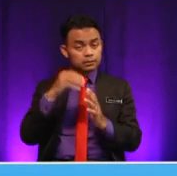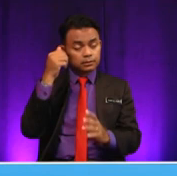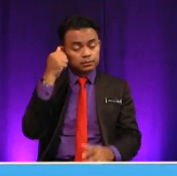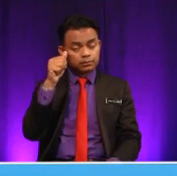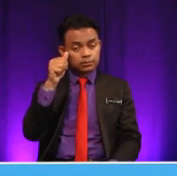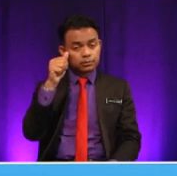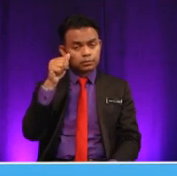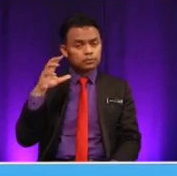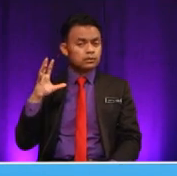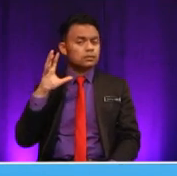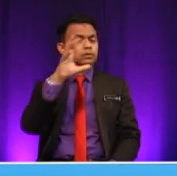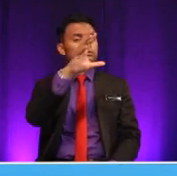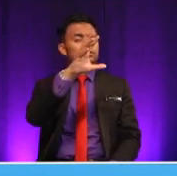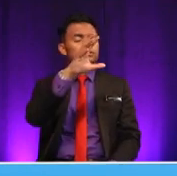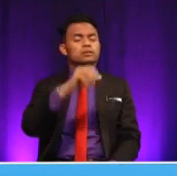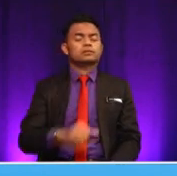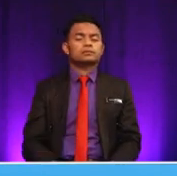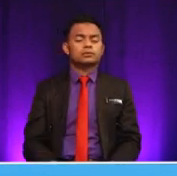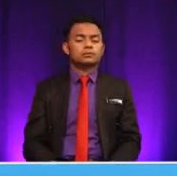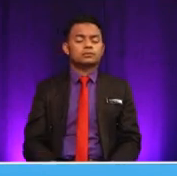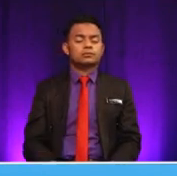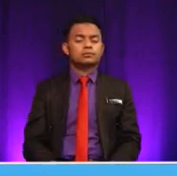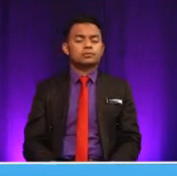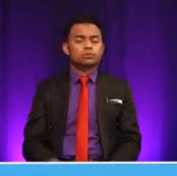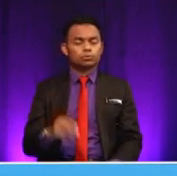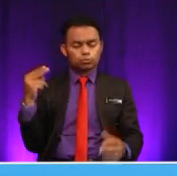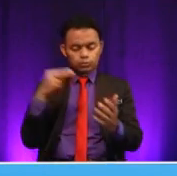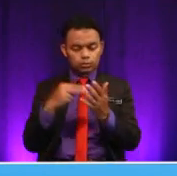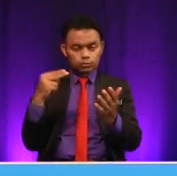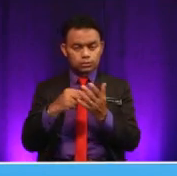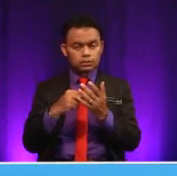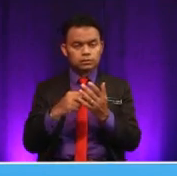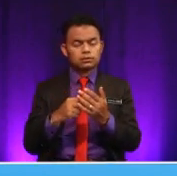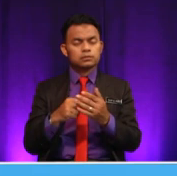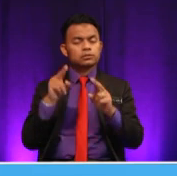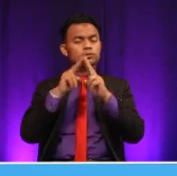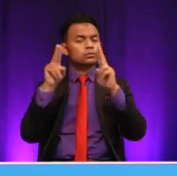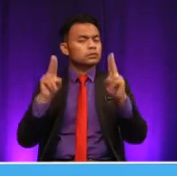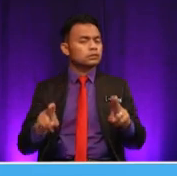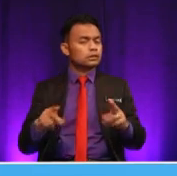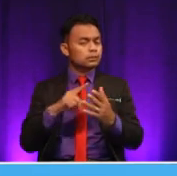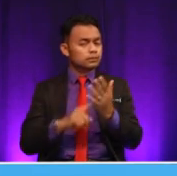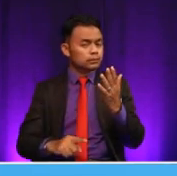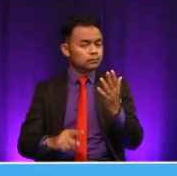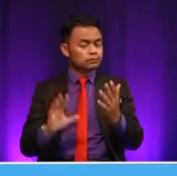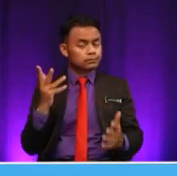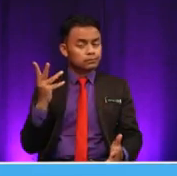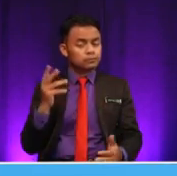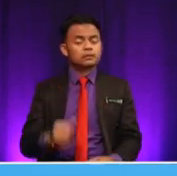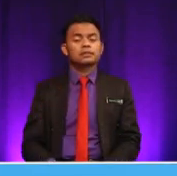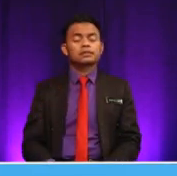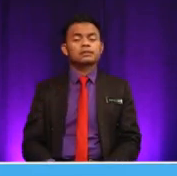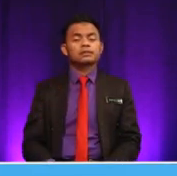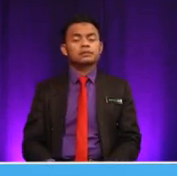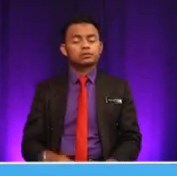melontar bola keranjang ke dinding berulang kali ah dia tak bagi tahu ujian apel kita bagi tahu komponen apa